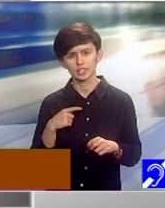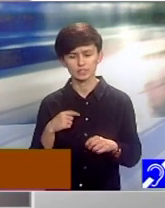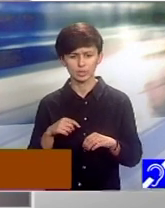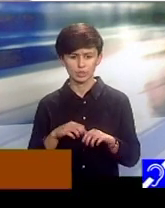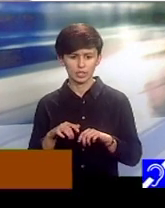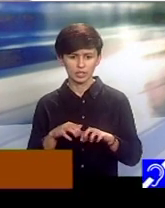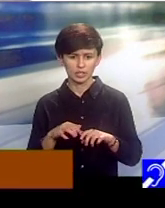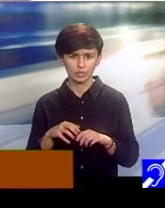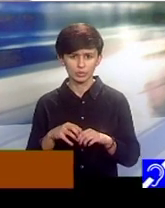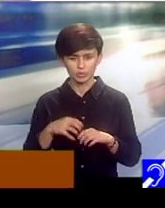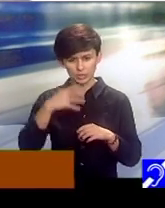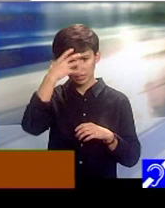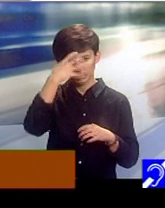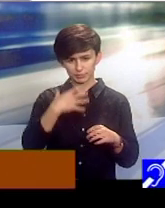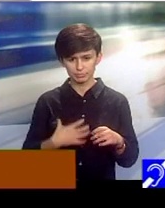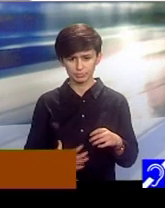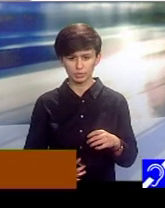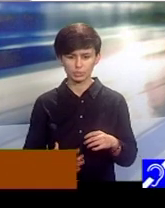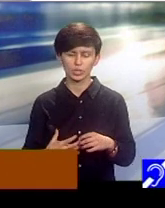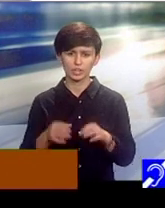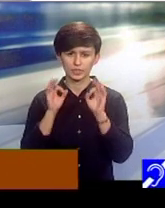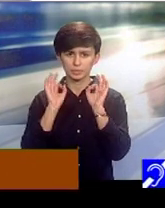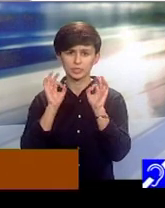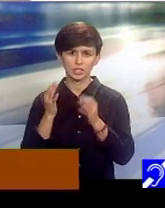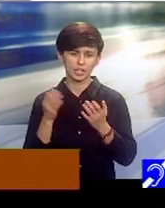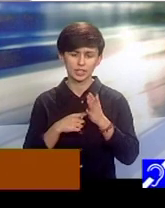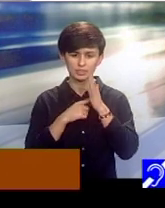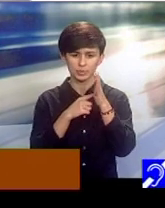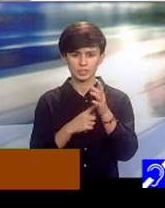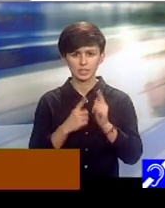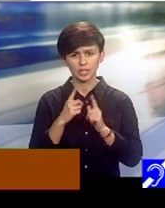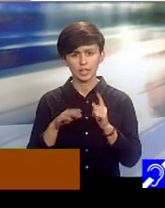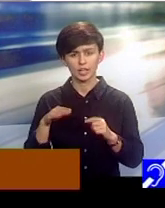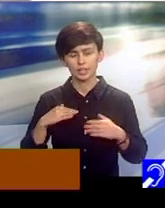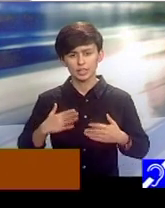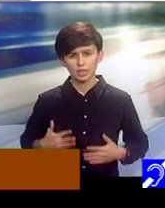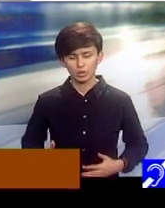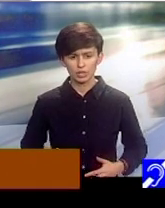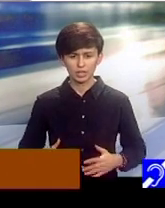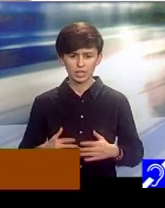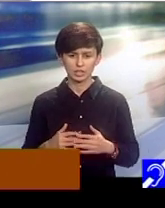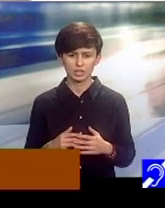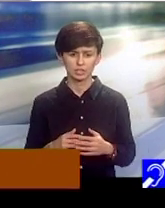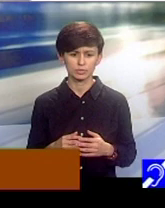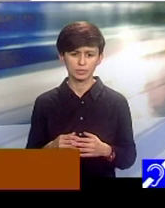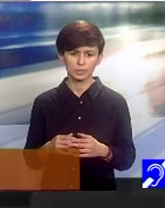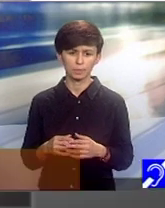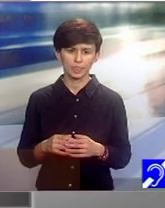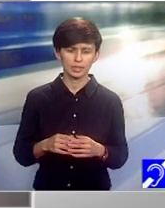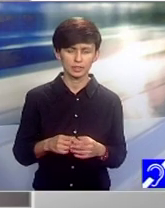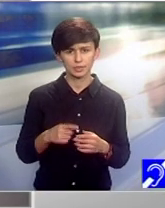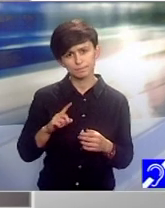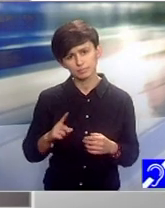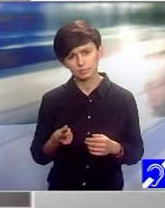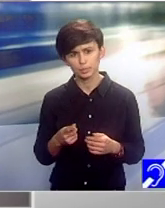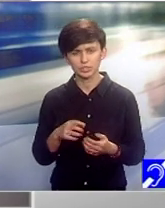special care îți arată dacă ai în corp lichid oncologic, în ganglioni sau în posibilele tumore, să spunem